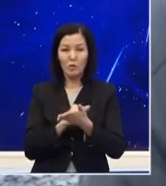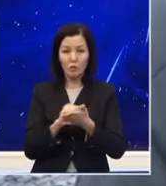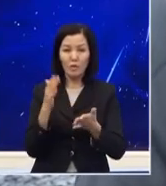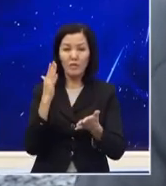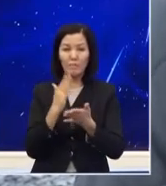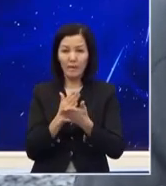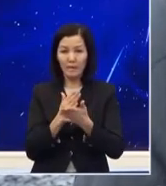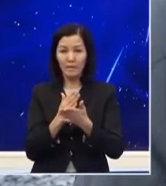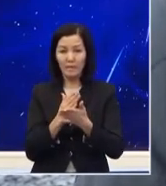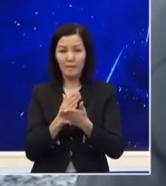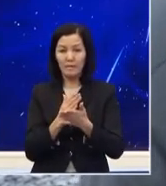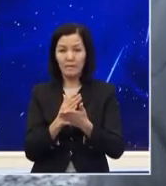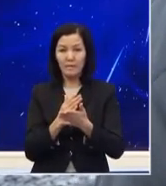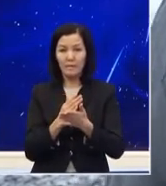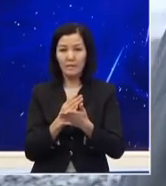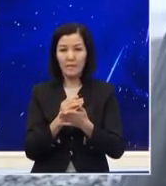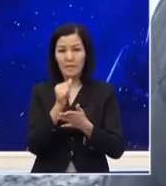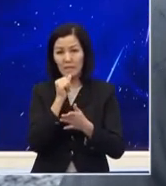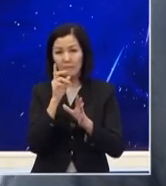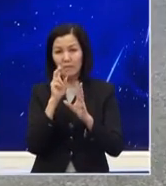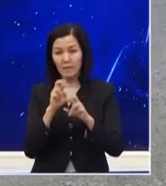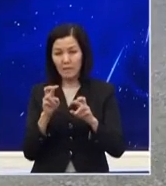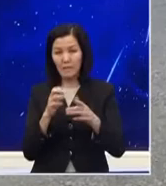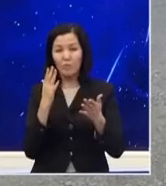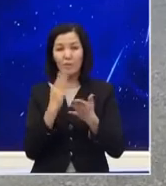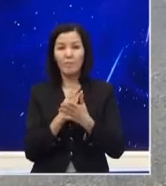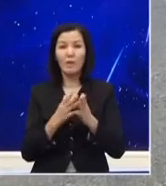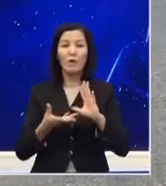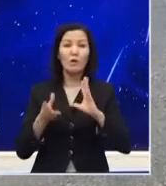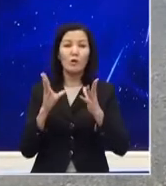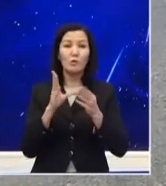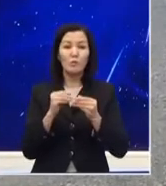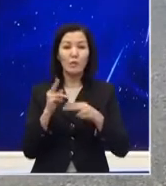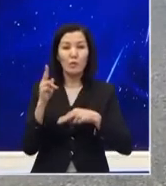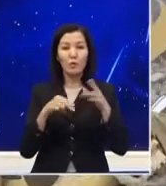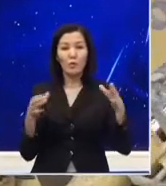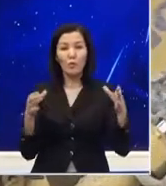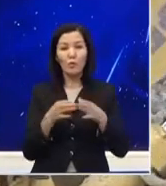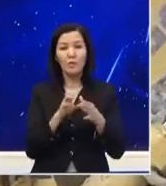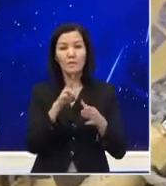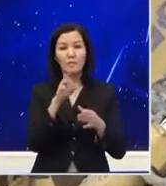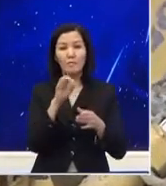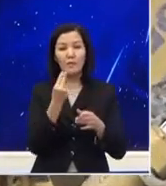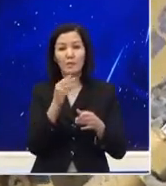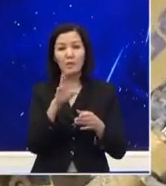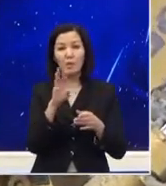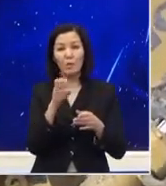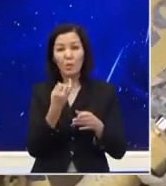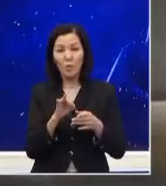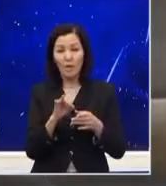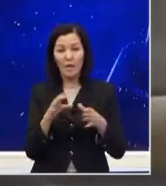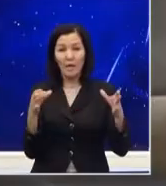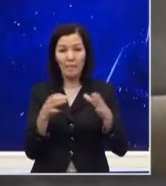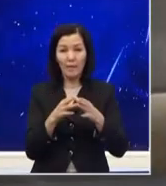сертификациялық жаңағы қорытындылар бәрі экспертизадан тексеріп өткізген материал. Жобаның бас мердігері компания «Спецстрой» жауапкершілігі шектеулі